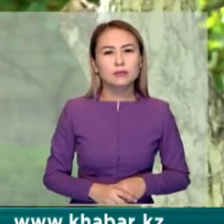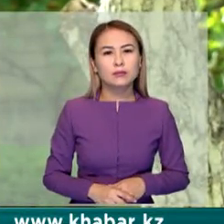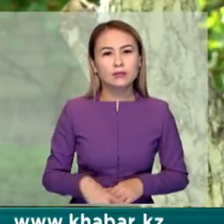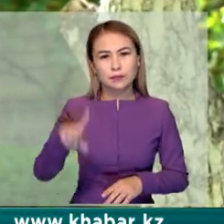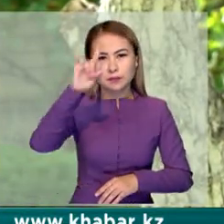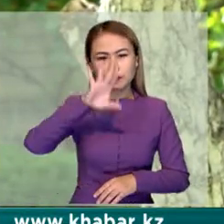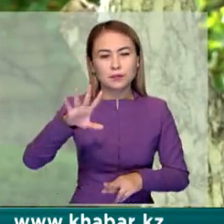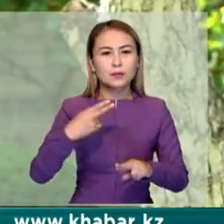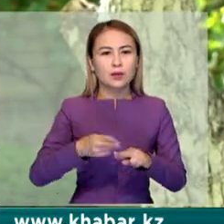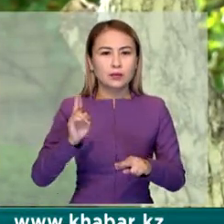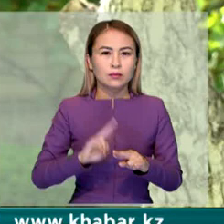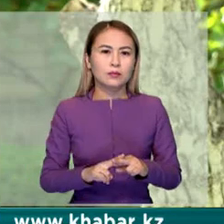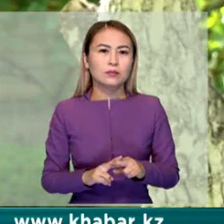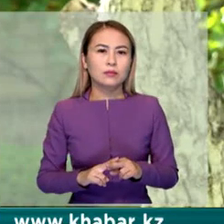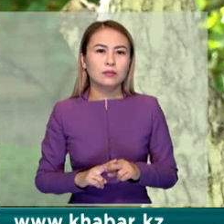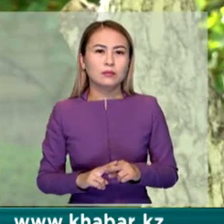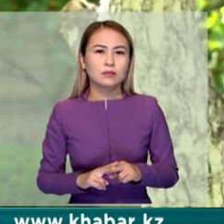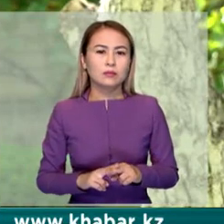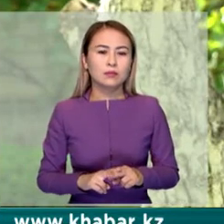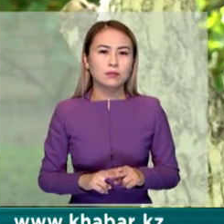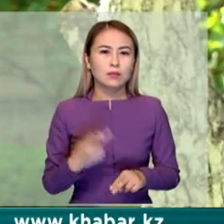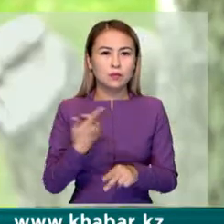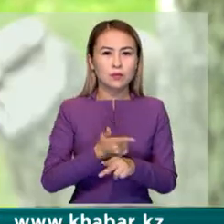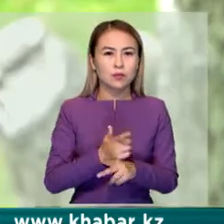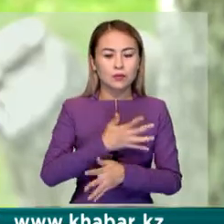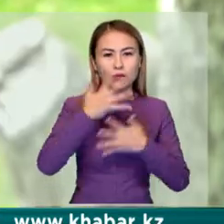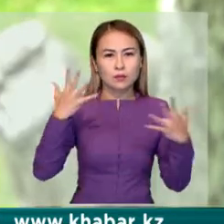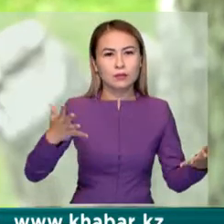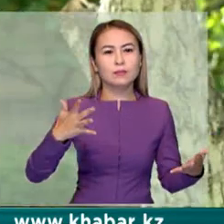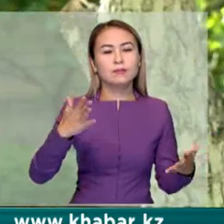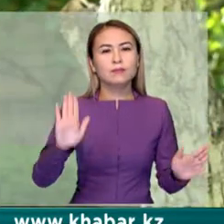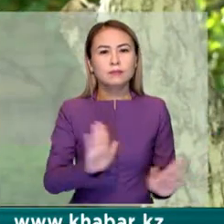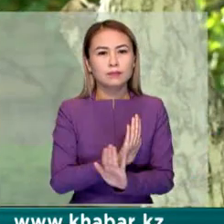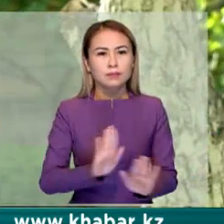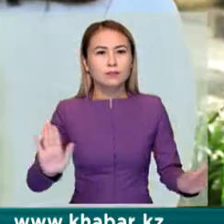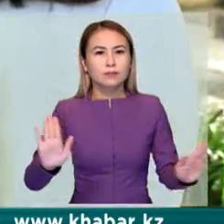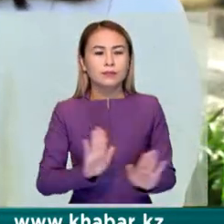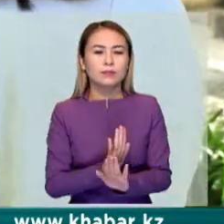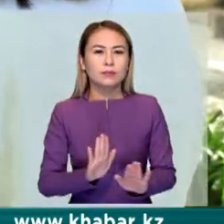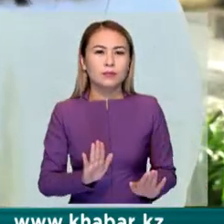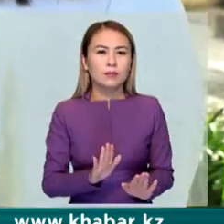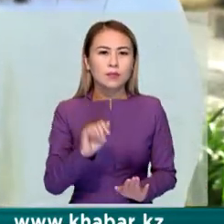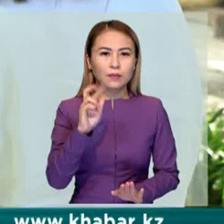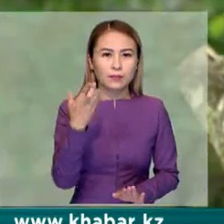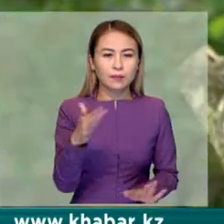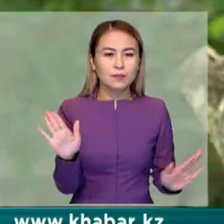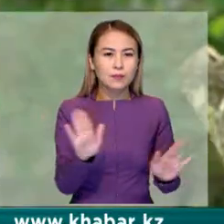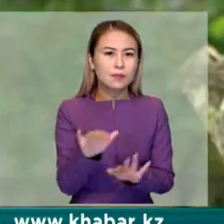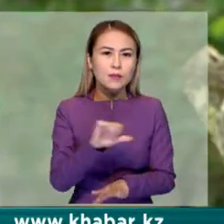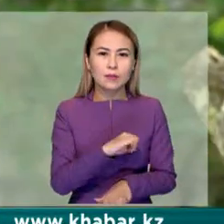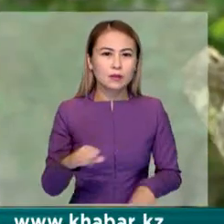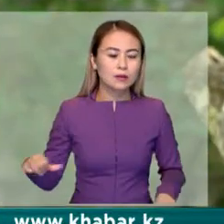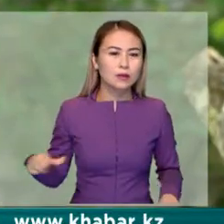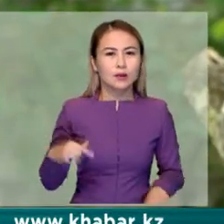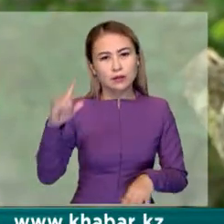танымал. Сондықтан бүгін өте көп әндерін, бәрі ана жүрекке жақын. Абайдың әнінде еліне,